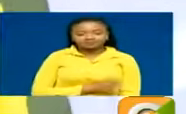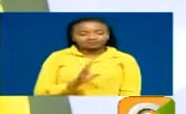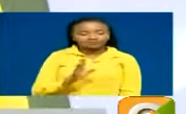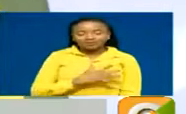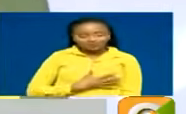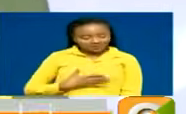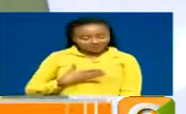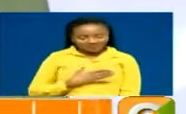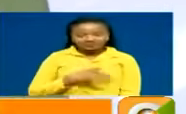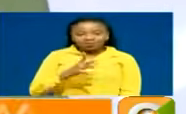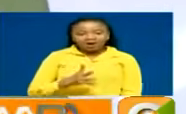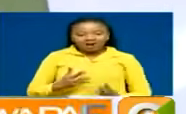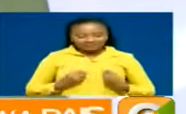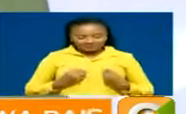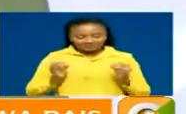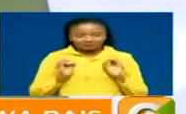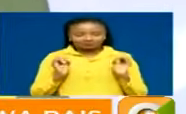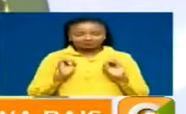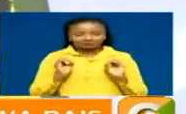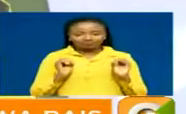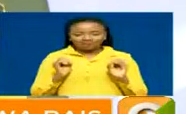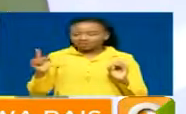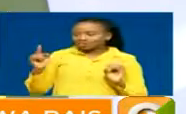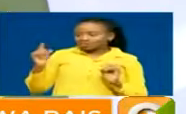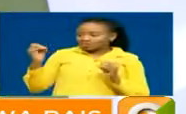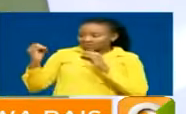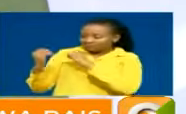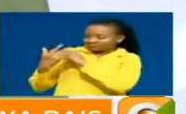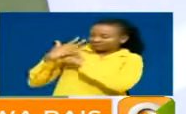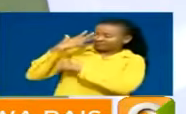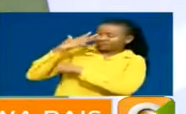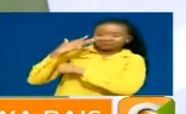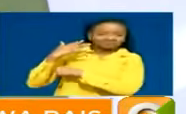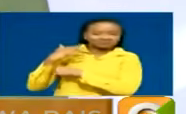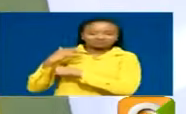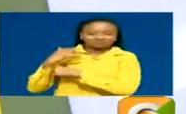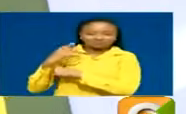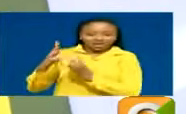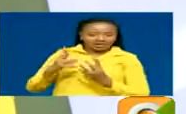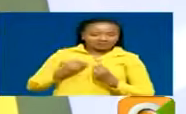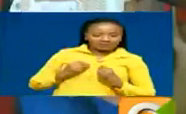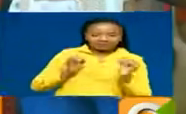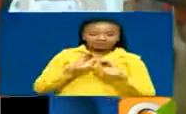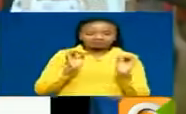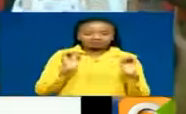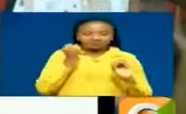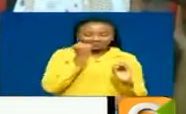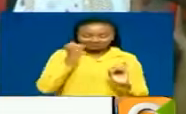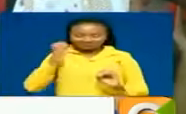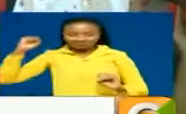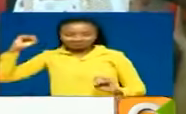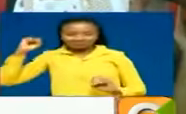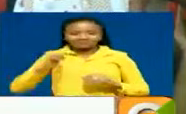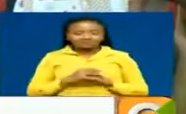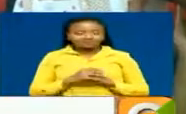do not accept to be in the periphery. Do not accept